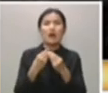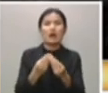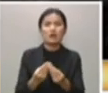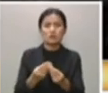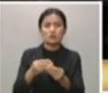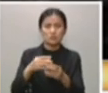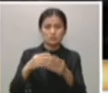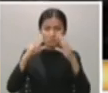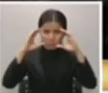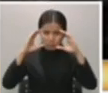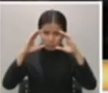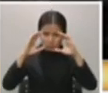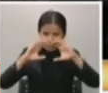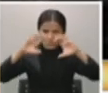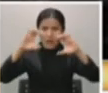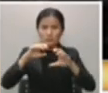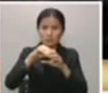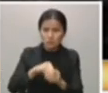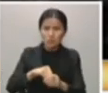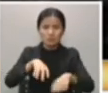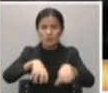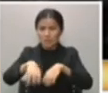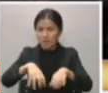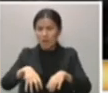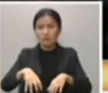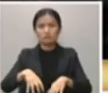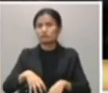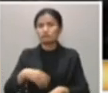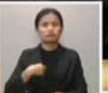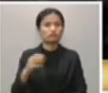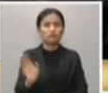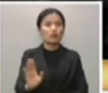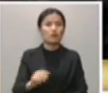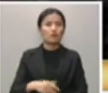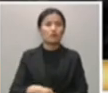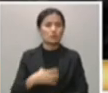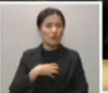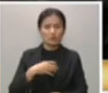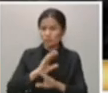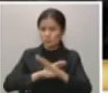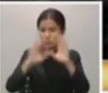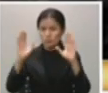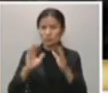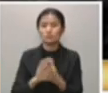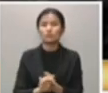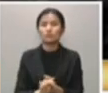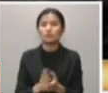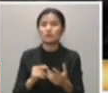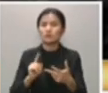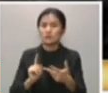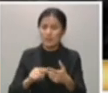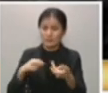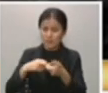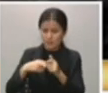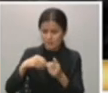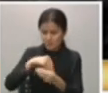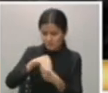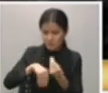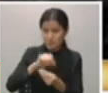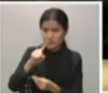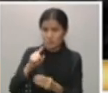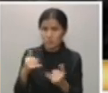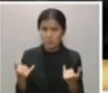อไปความล้มเหลวประการที่3ในการแก้ปัญหาเศรษฐกิจวันนี้รัฐบ